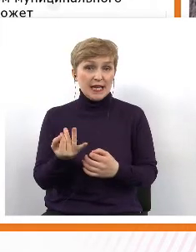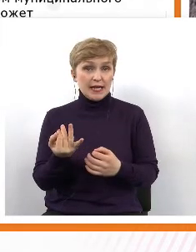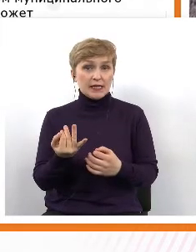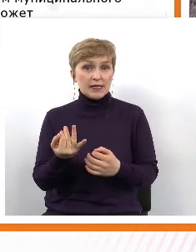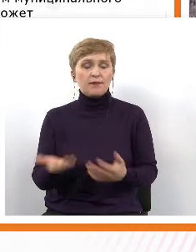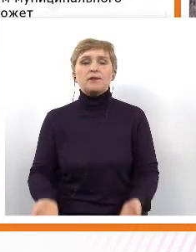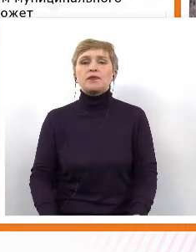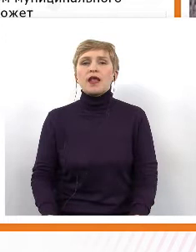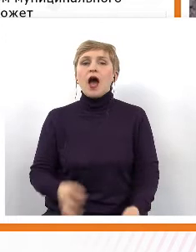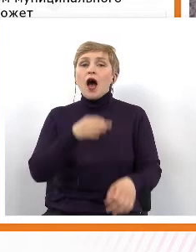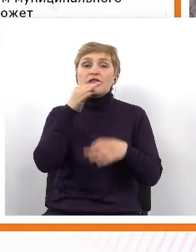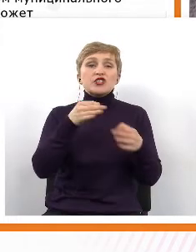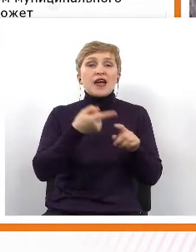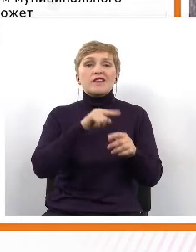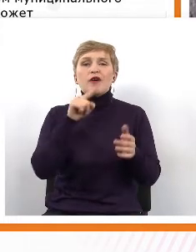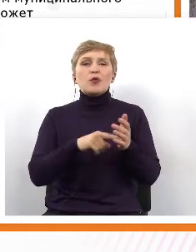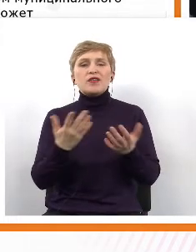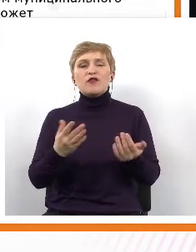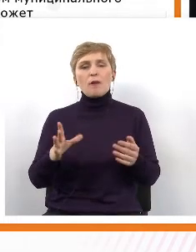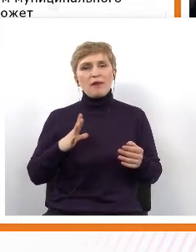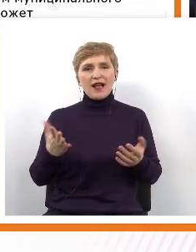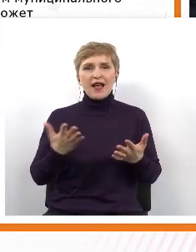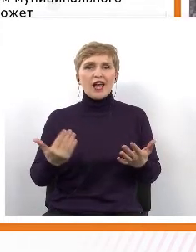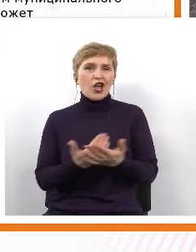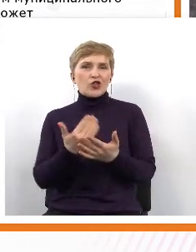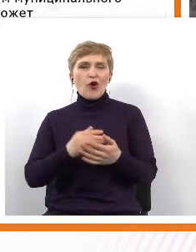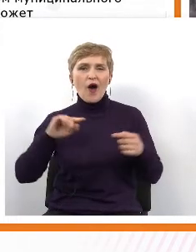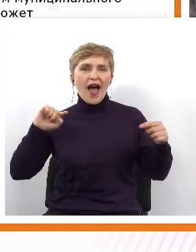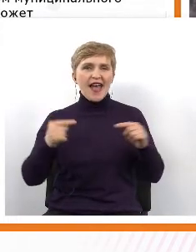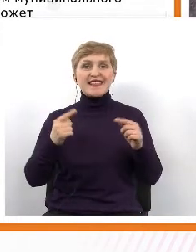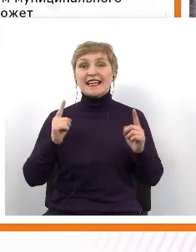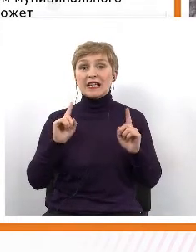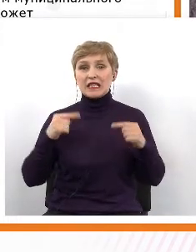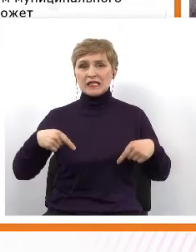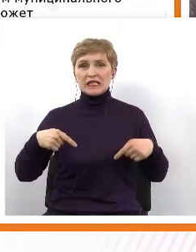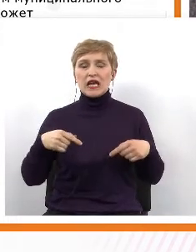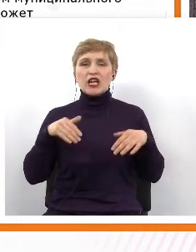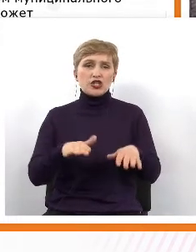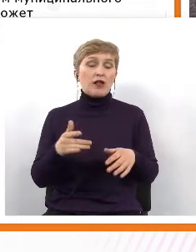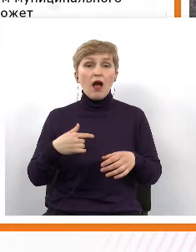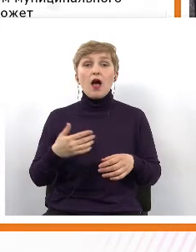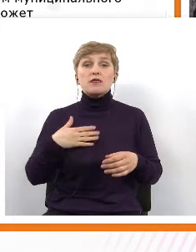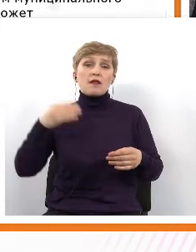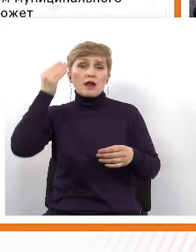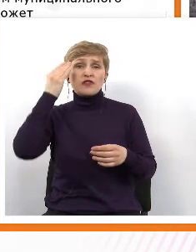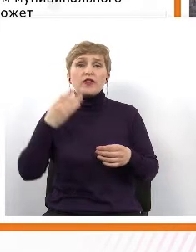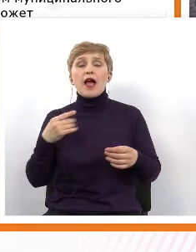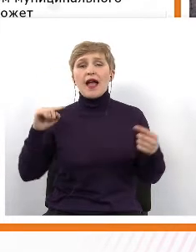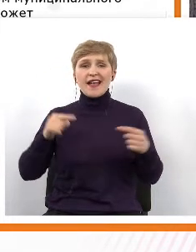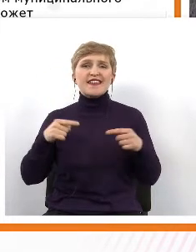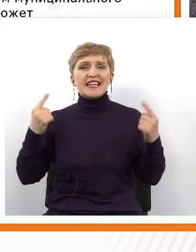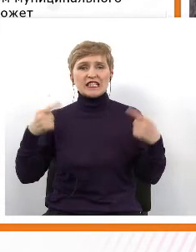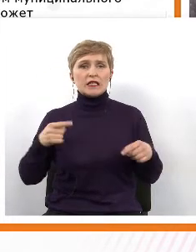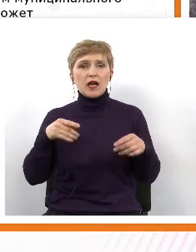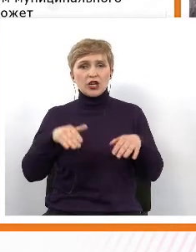вот, отвечая на эти вопросы, которые сегодня были, какие новые там антикризисные решения, вот на наш взгляд, антикризисное решение сегодня –